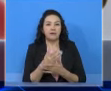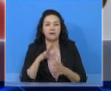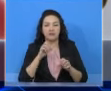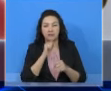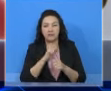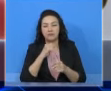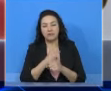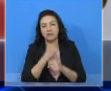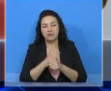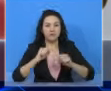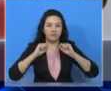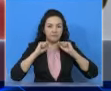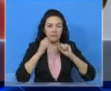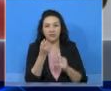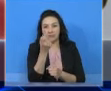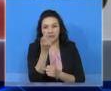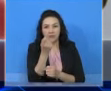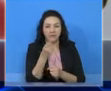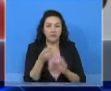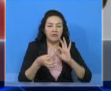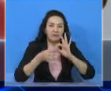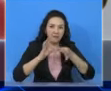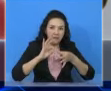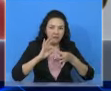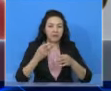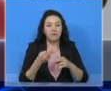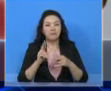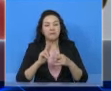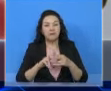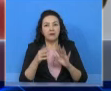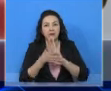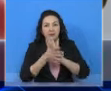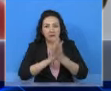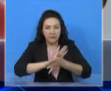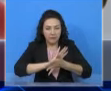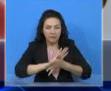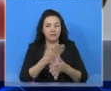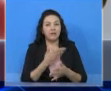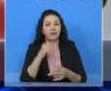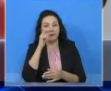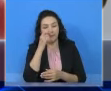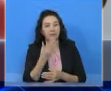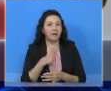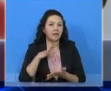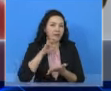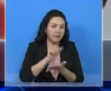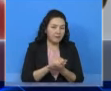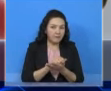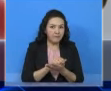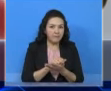деятельности, как физкультура, здесь немножко сложновато, потому что здесь тесно, и поэтому мужчинам приходится